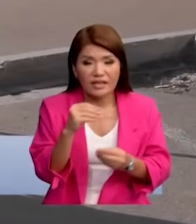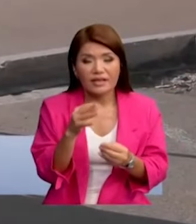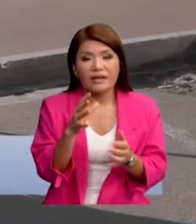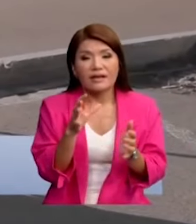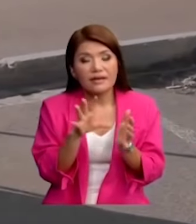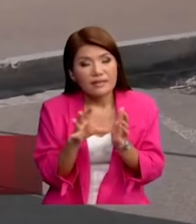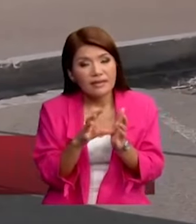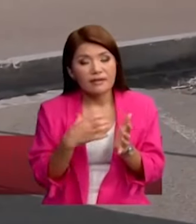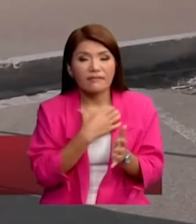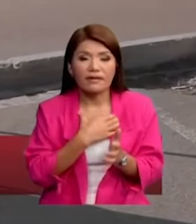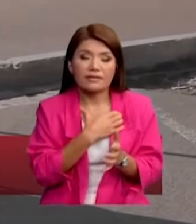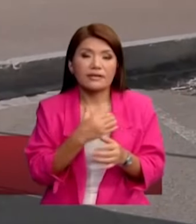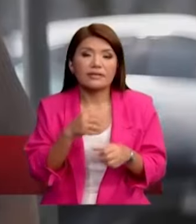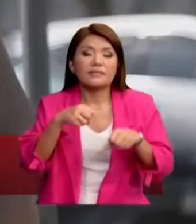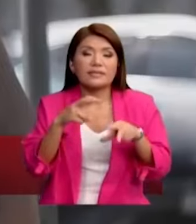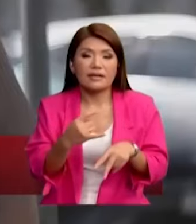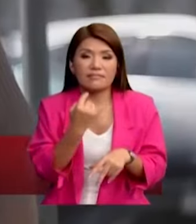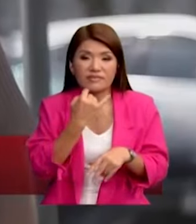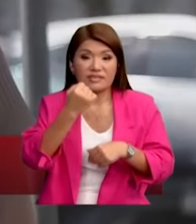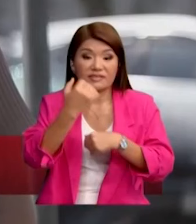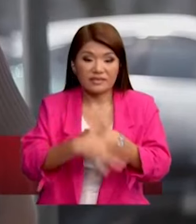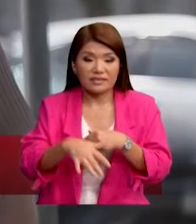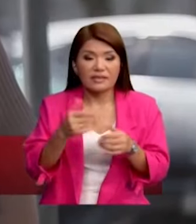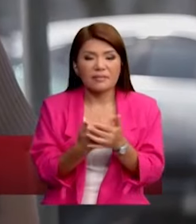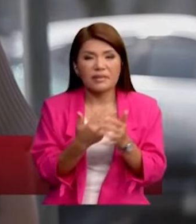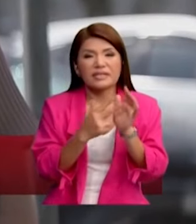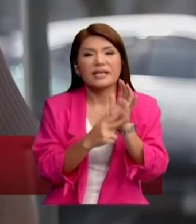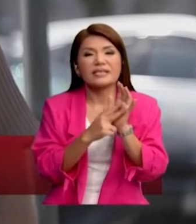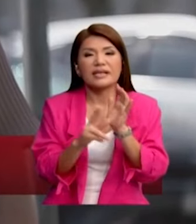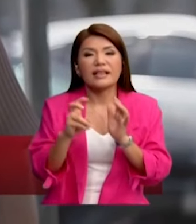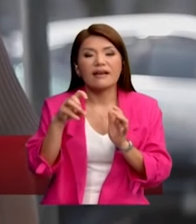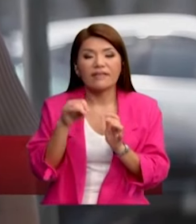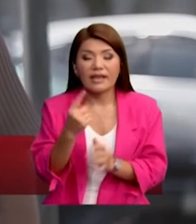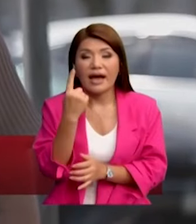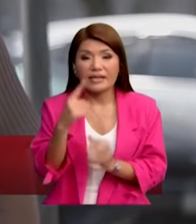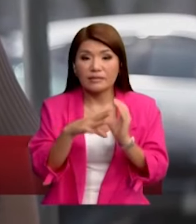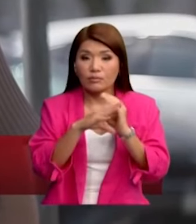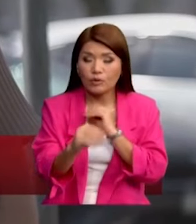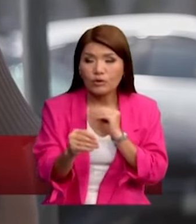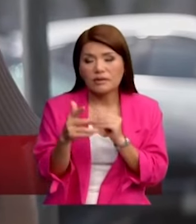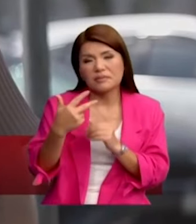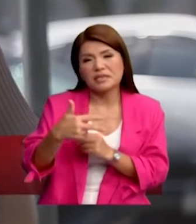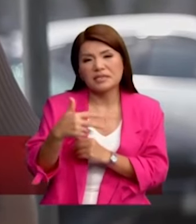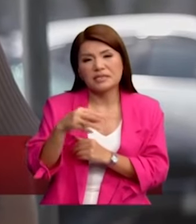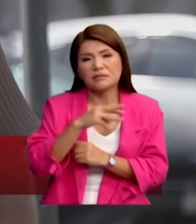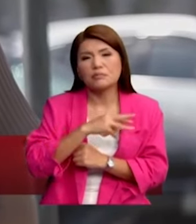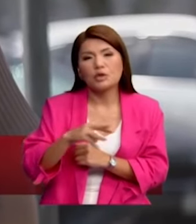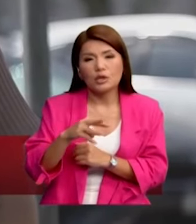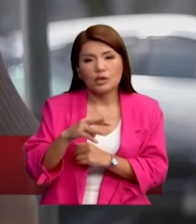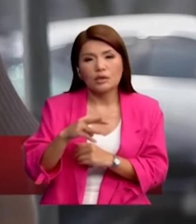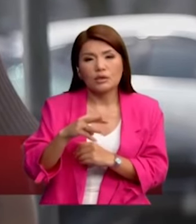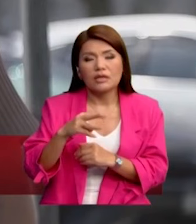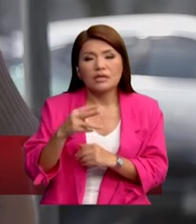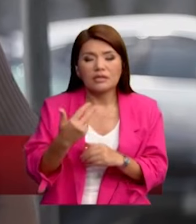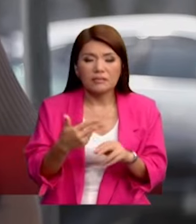энергияны арнайы қуаттау станцияларынан алады. Мәселен, мына 80 киловаттық станция бір көлікті көп дегенде жарты сағат қуаттайды. Бұл бір сәтте